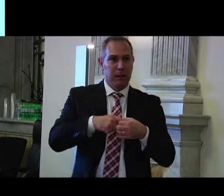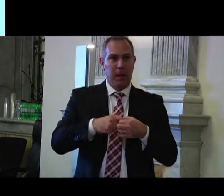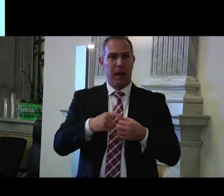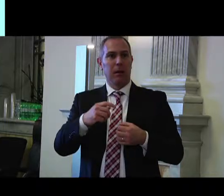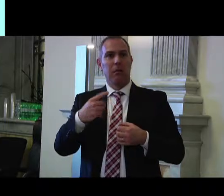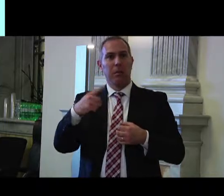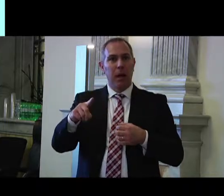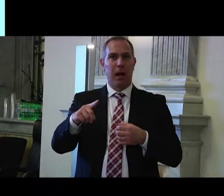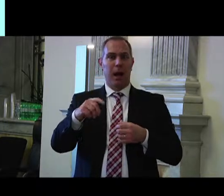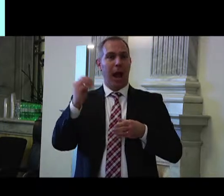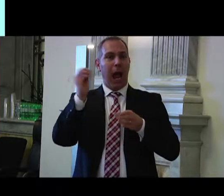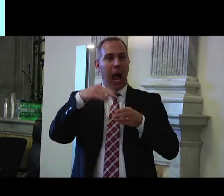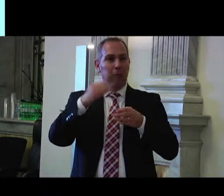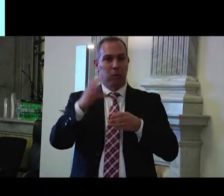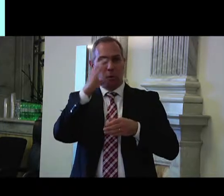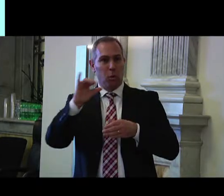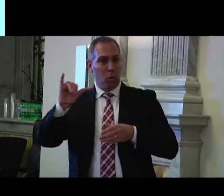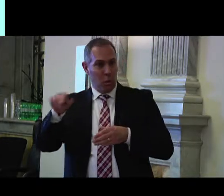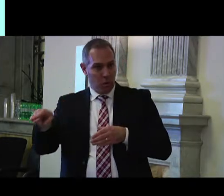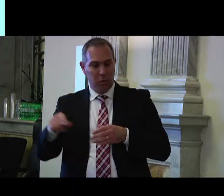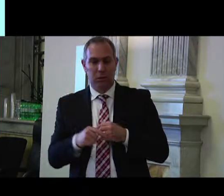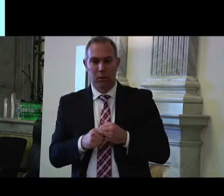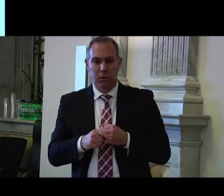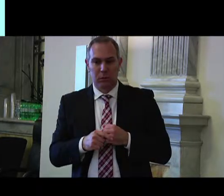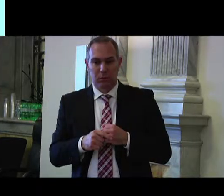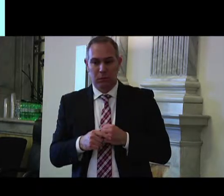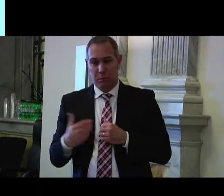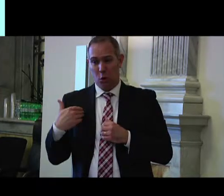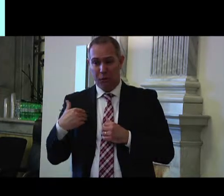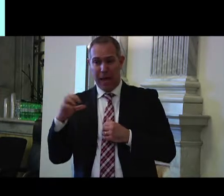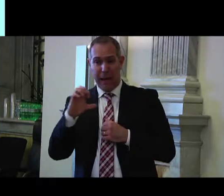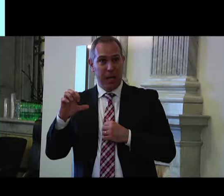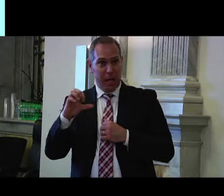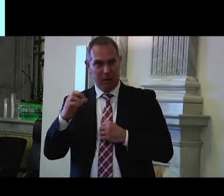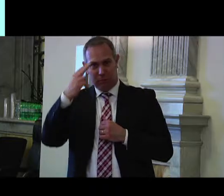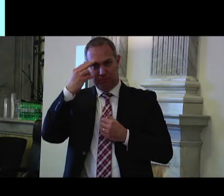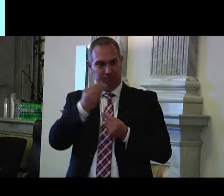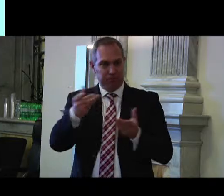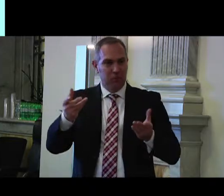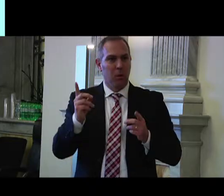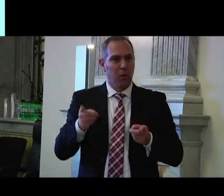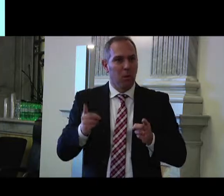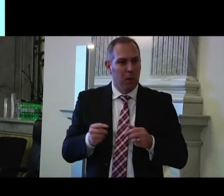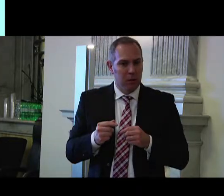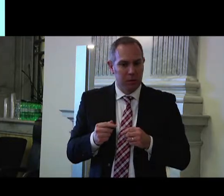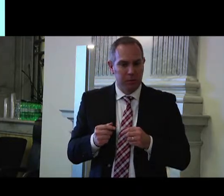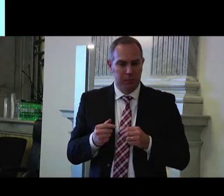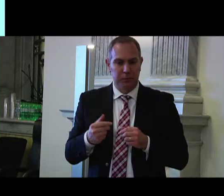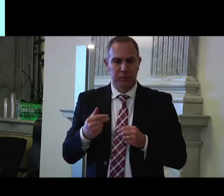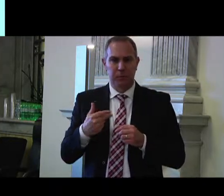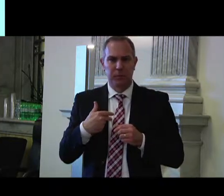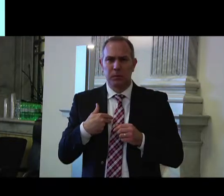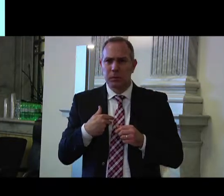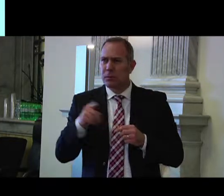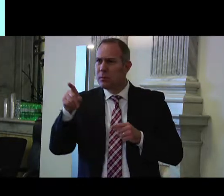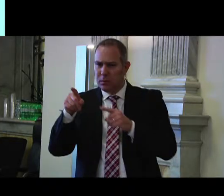il MOOC. E poi, come ricordava Emiliano prima, anche invece riferimenti